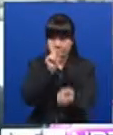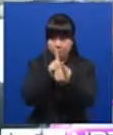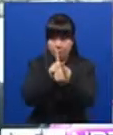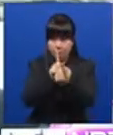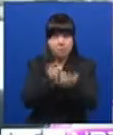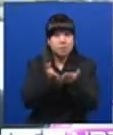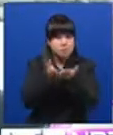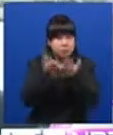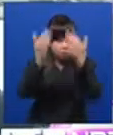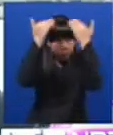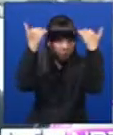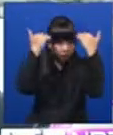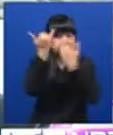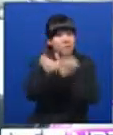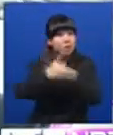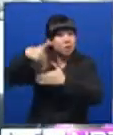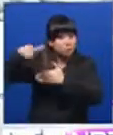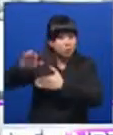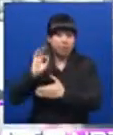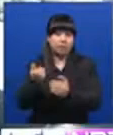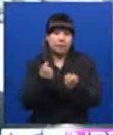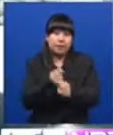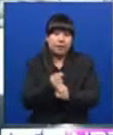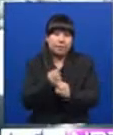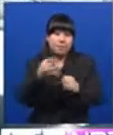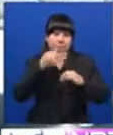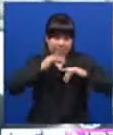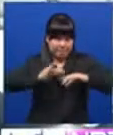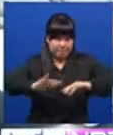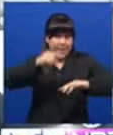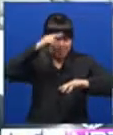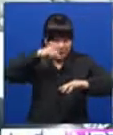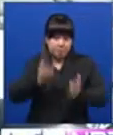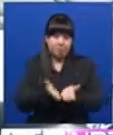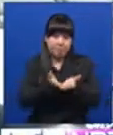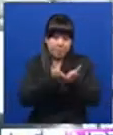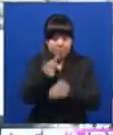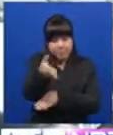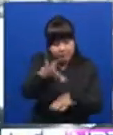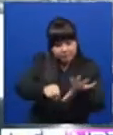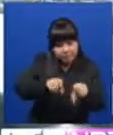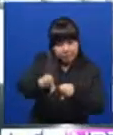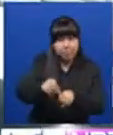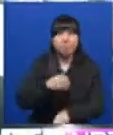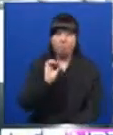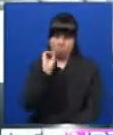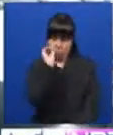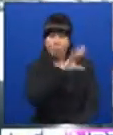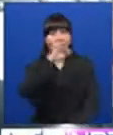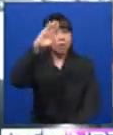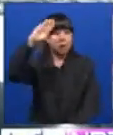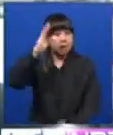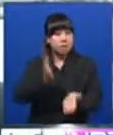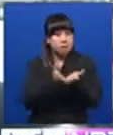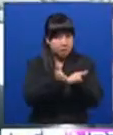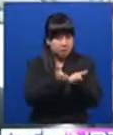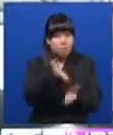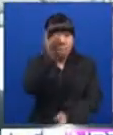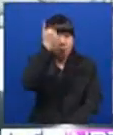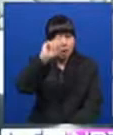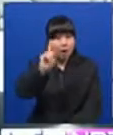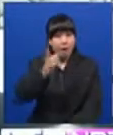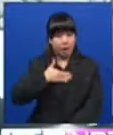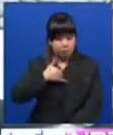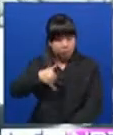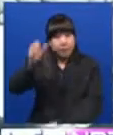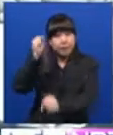รือสัญชาติเวียดนามหรือเรือต่างชาติที่เข้ามาทำการประมงในอาณาเขตของประเทศเรานะครับก็อยากให้ฝากแจ้งกองทัพเรือให้เพราะเราจะเข้าม